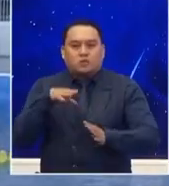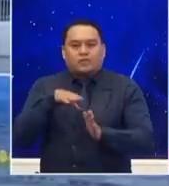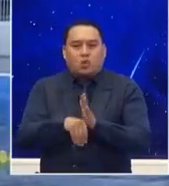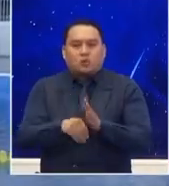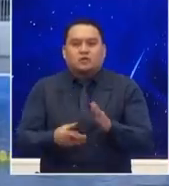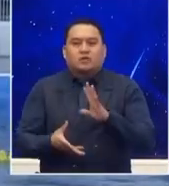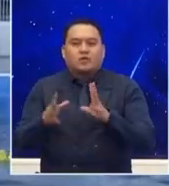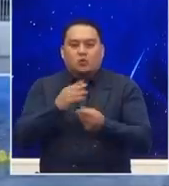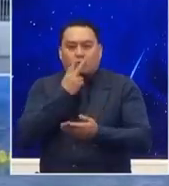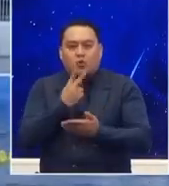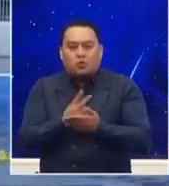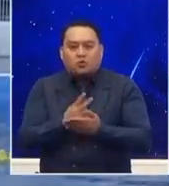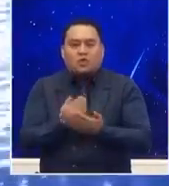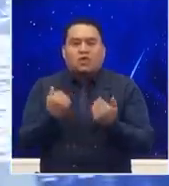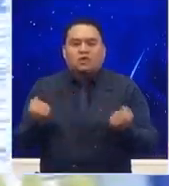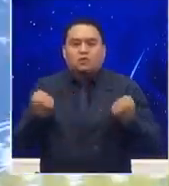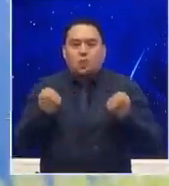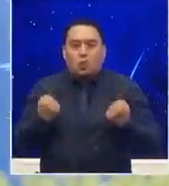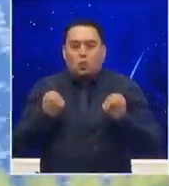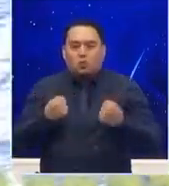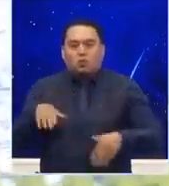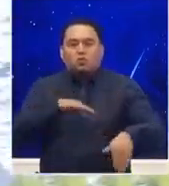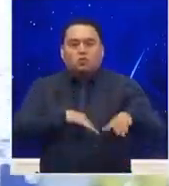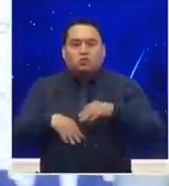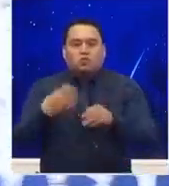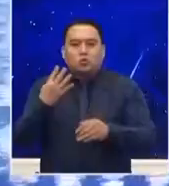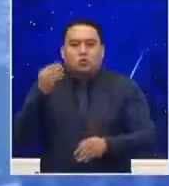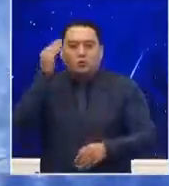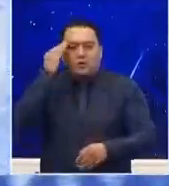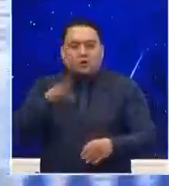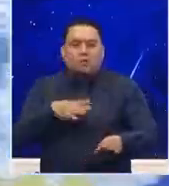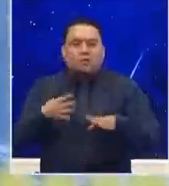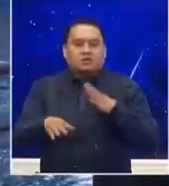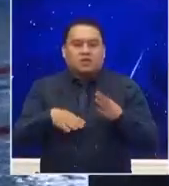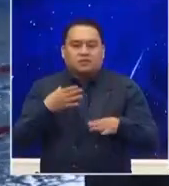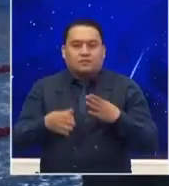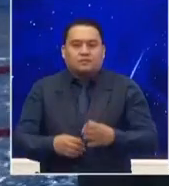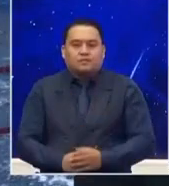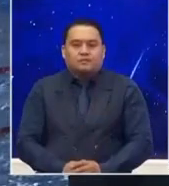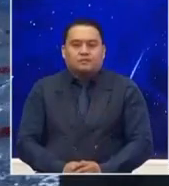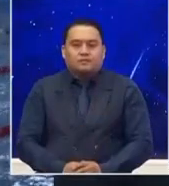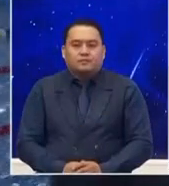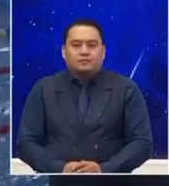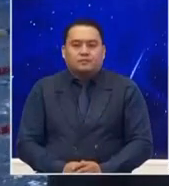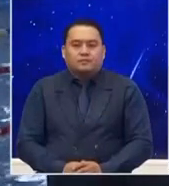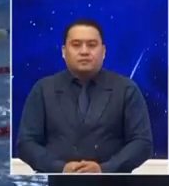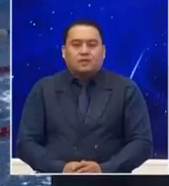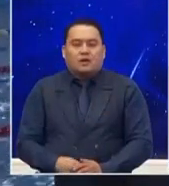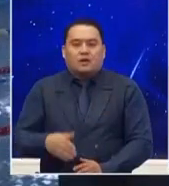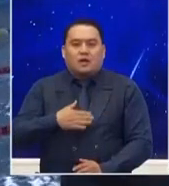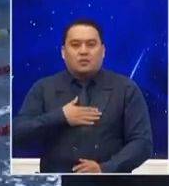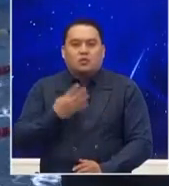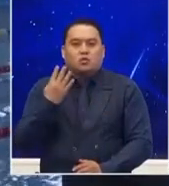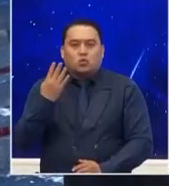бұл нәтижені жоғары бағалап отыр. Қазір спортшыларымыз жүзудің 4 әдісі бойынша шеберлігін шыңдап жатыр. Жүзуде 4 әдісі бар. Біз